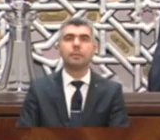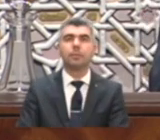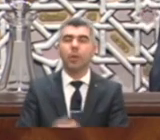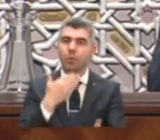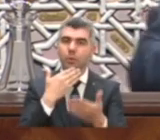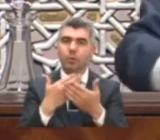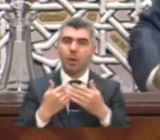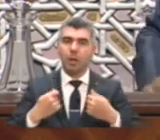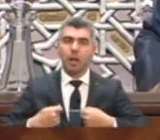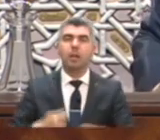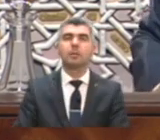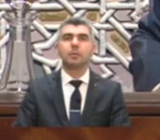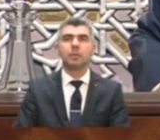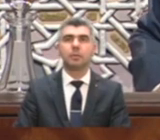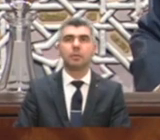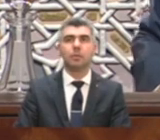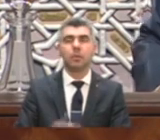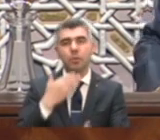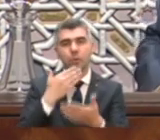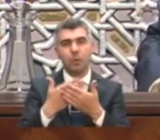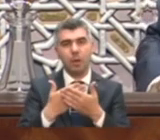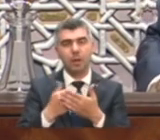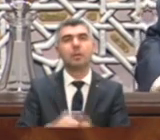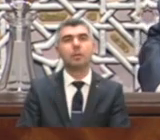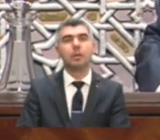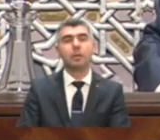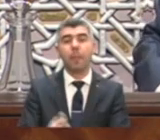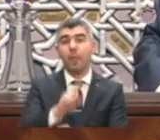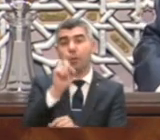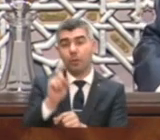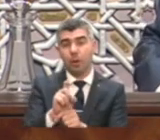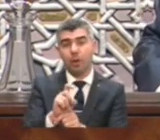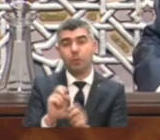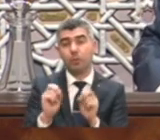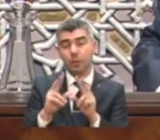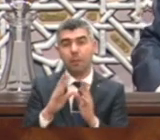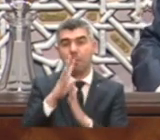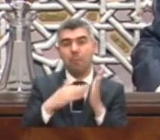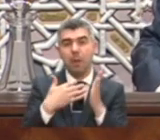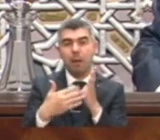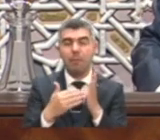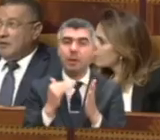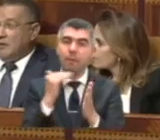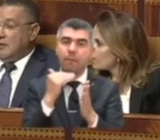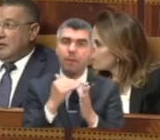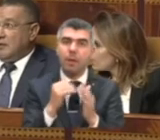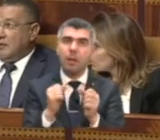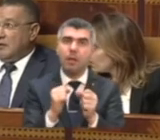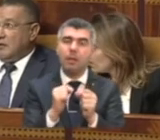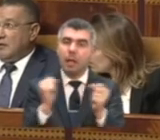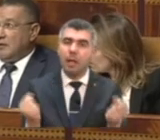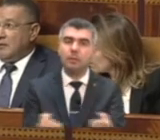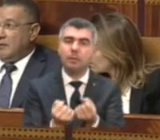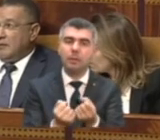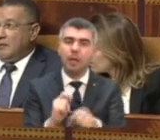شكرا السيد الرئيس المحترم، شكرا السيد الوزير المحترم. السيد الوزير سائلكم واش عندكم شي برنامج استعجالي من اجل تاهيل المراكز الكبرى